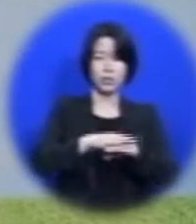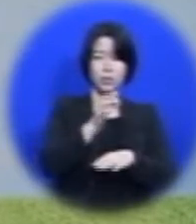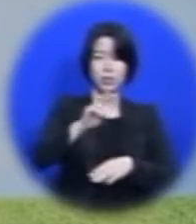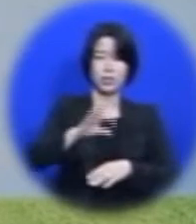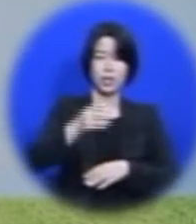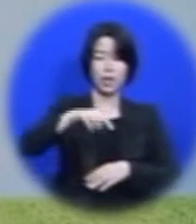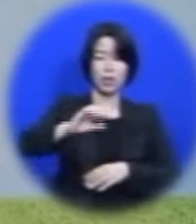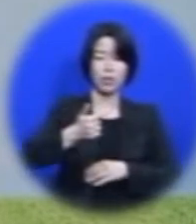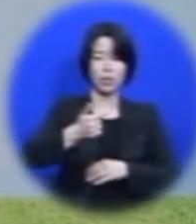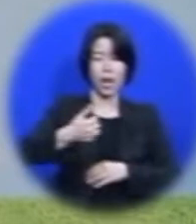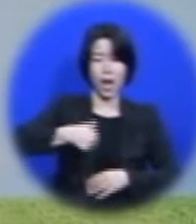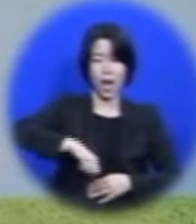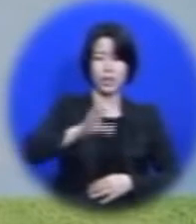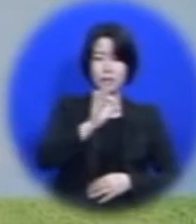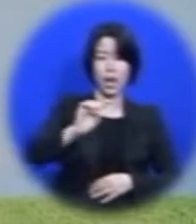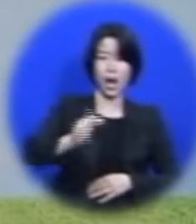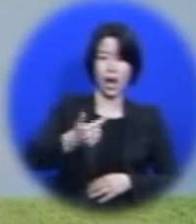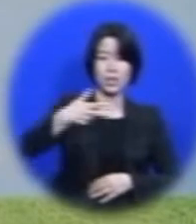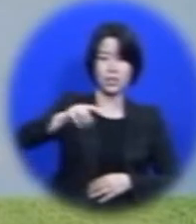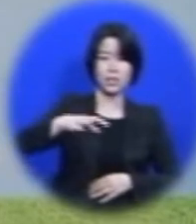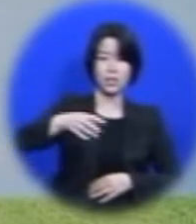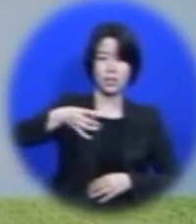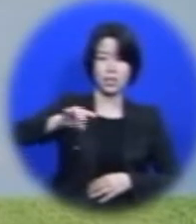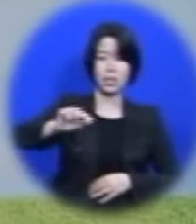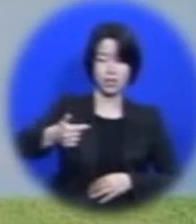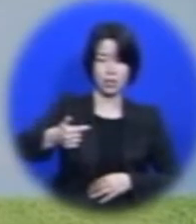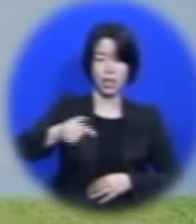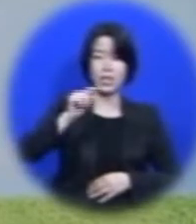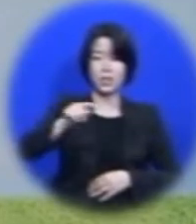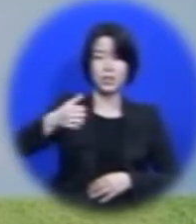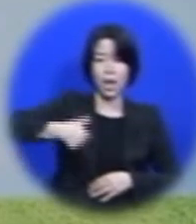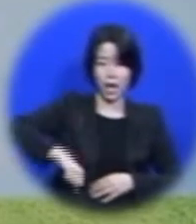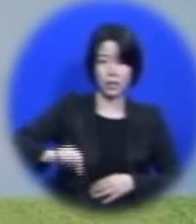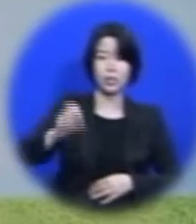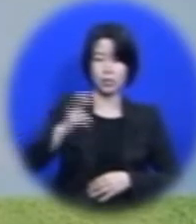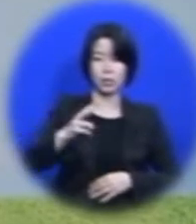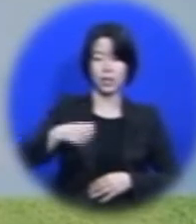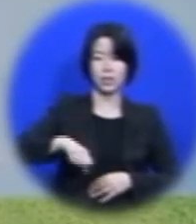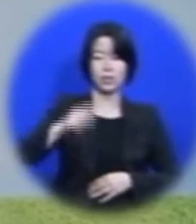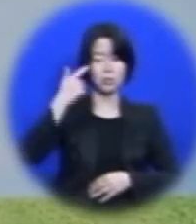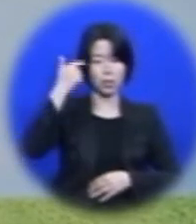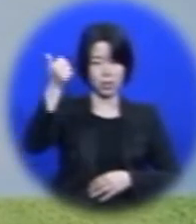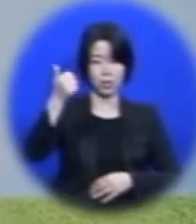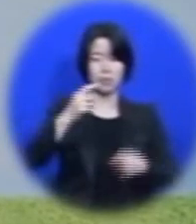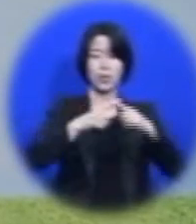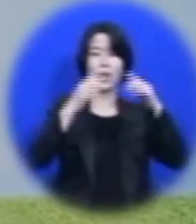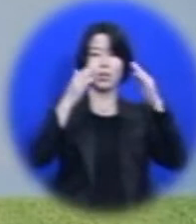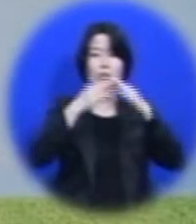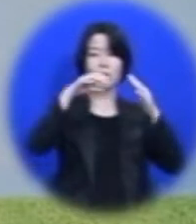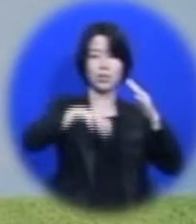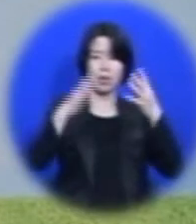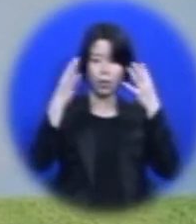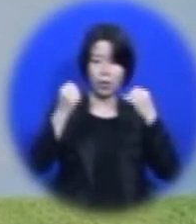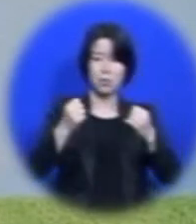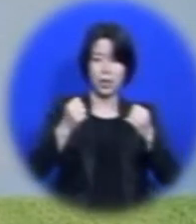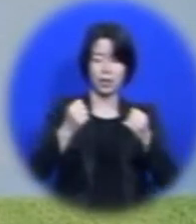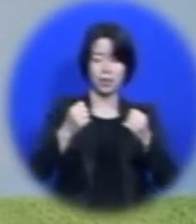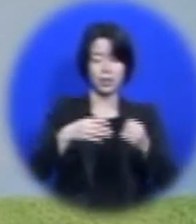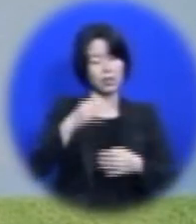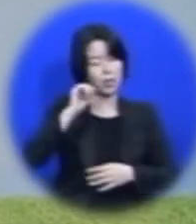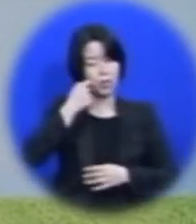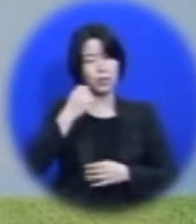목사님의 아들 안재선 씨, 그리고 그 아들 목사님, 교회에서 얼마나 많은 어려움을